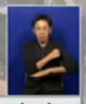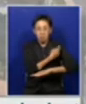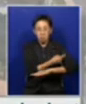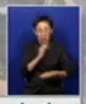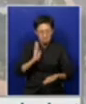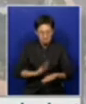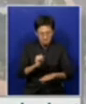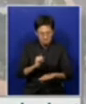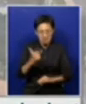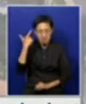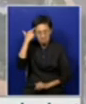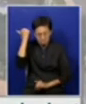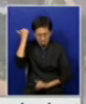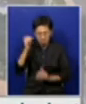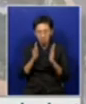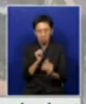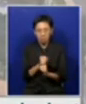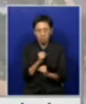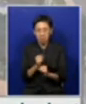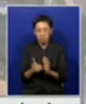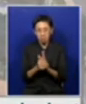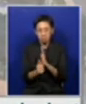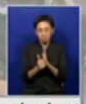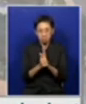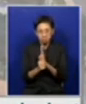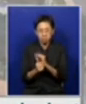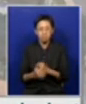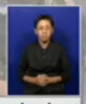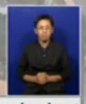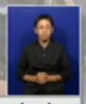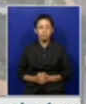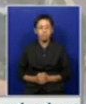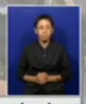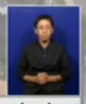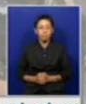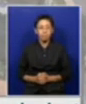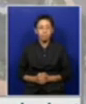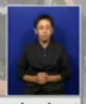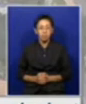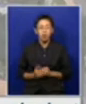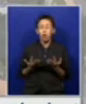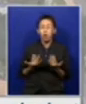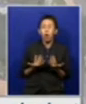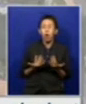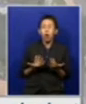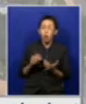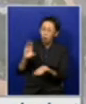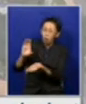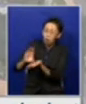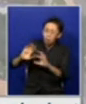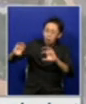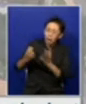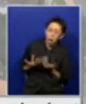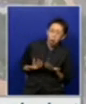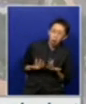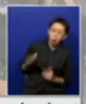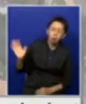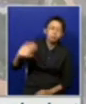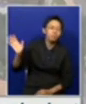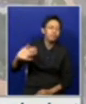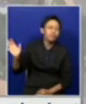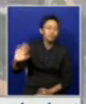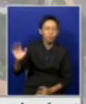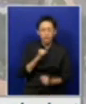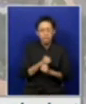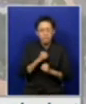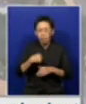ามีบุคลากรที่มีความสามารถนะครับทำให้เขาไม่ได้รองบจากทางรัฐบาลหรอกครับเขาทำ